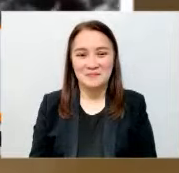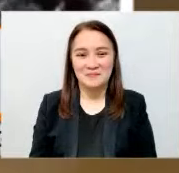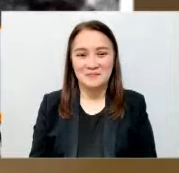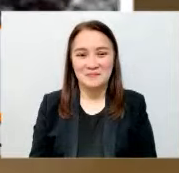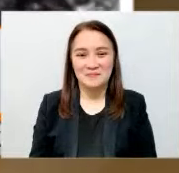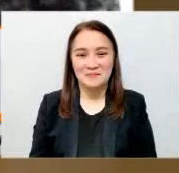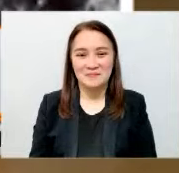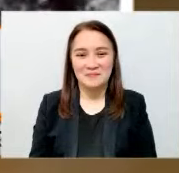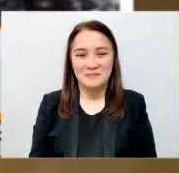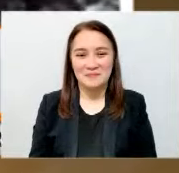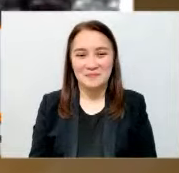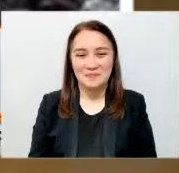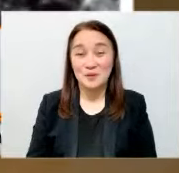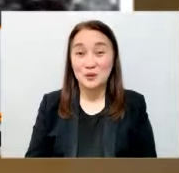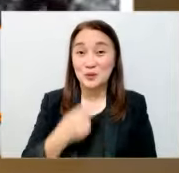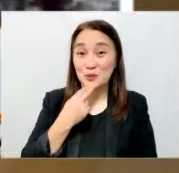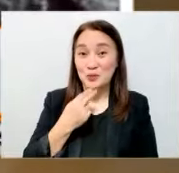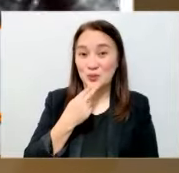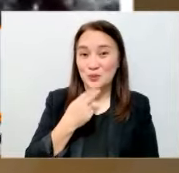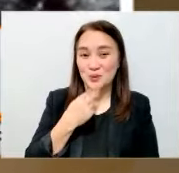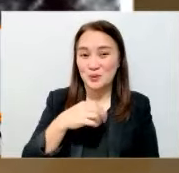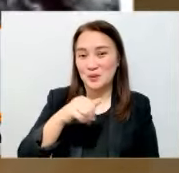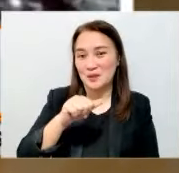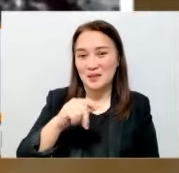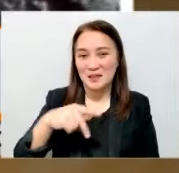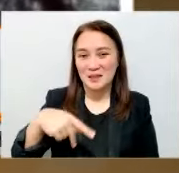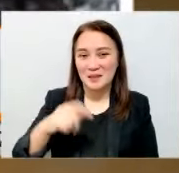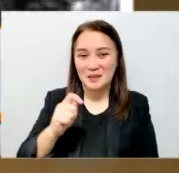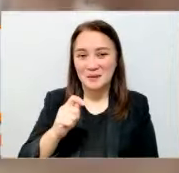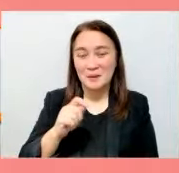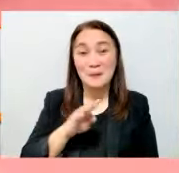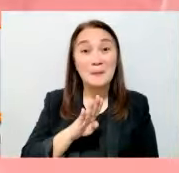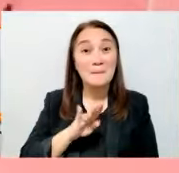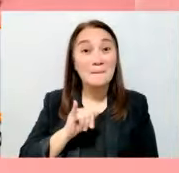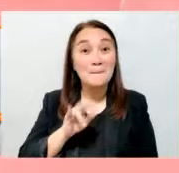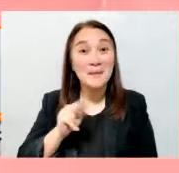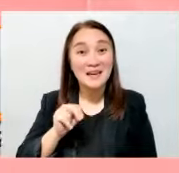Cute rin ang entry ng ilan sa ating nation's girl group na Beanie.